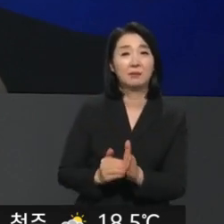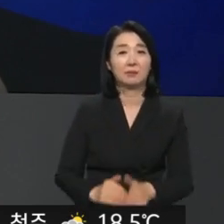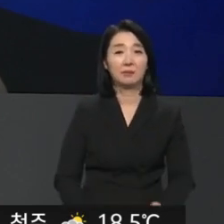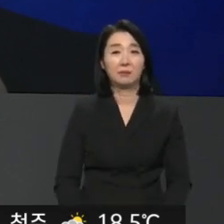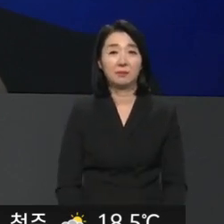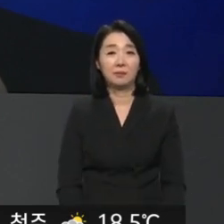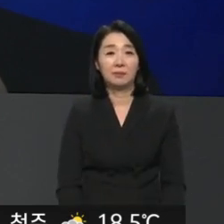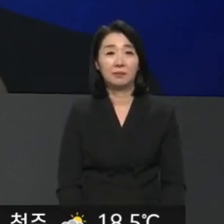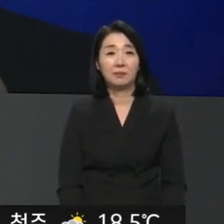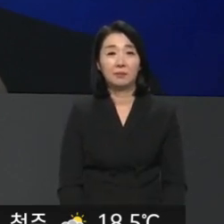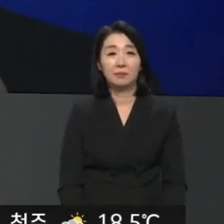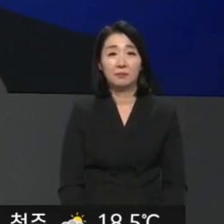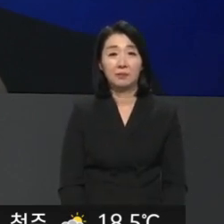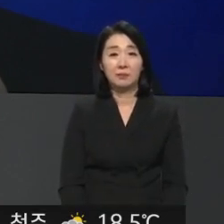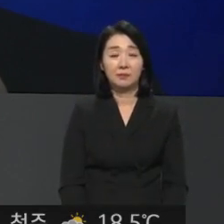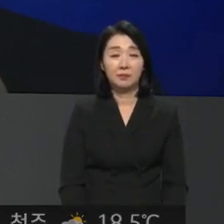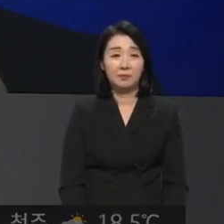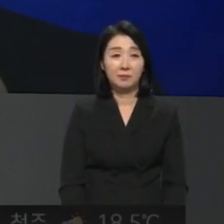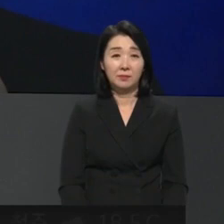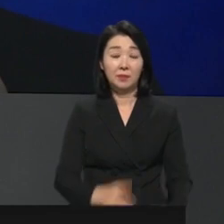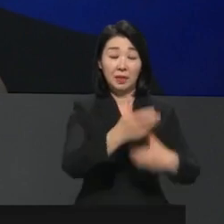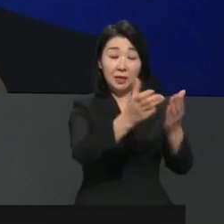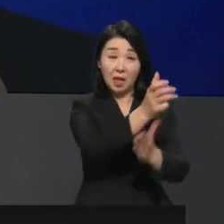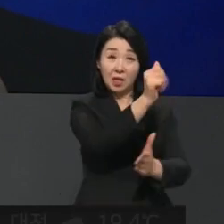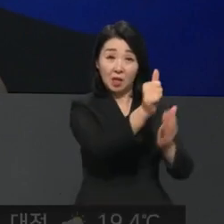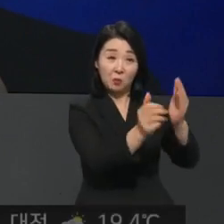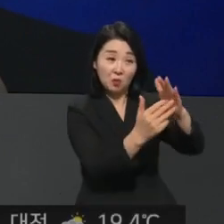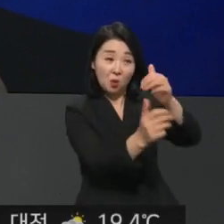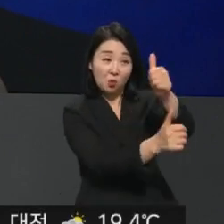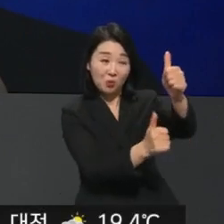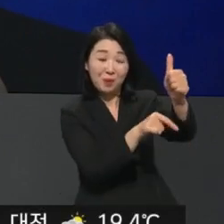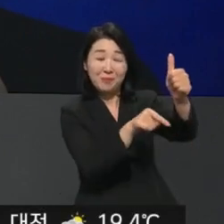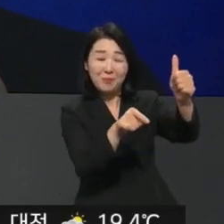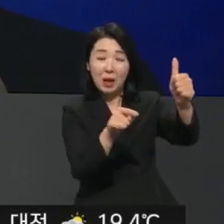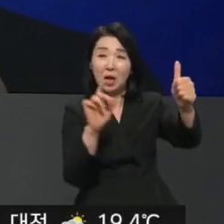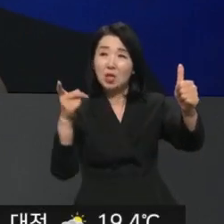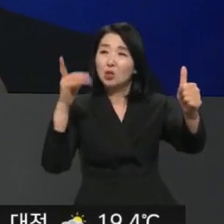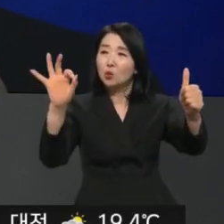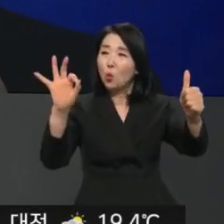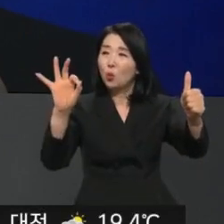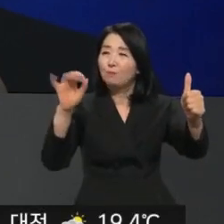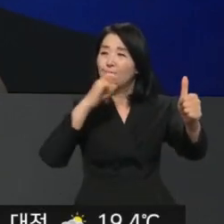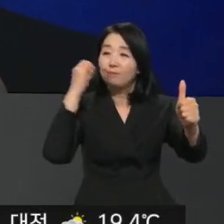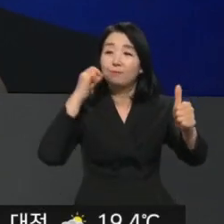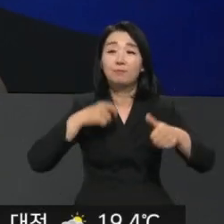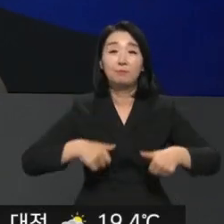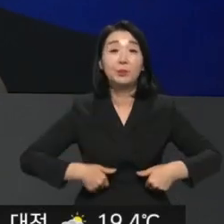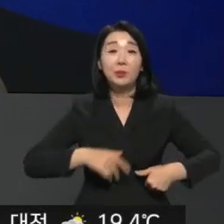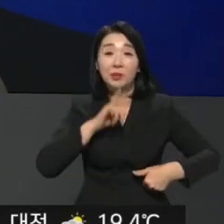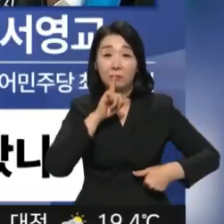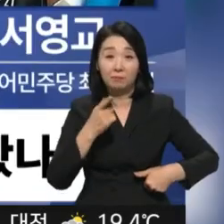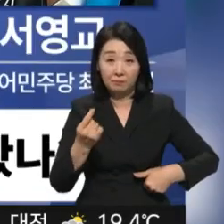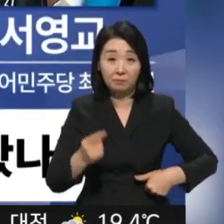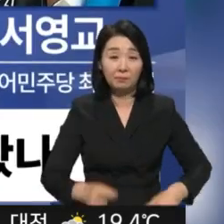취재를 통해 드러났죠. 지도부 차원에선 송 전 대표에 대한 입단속이 필요하다고 판단한 것 같은데요.